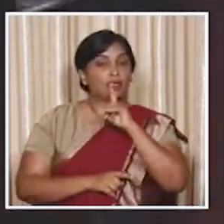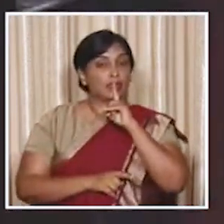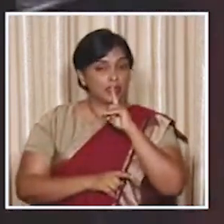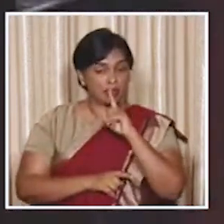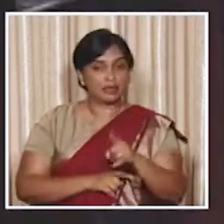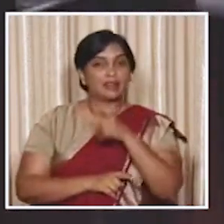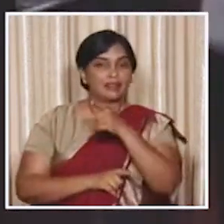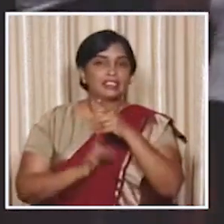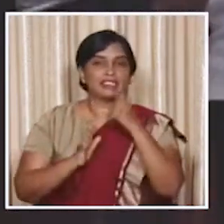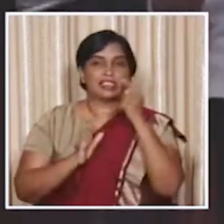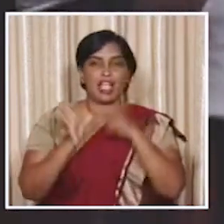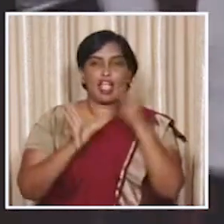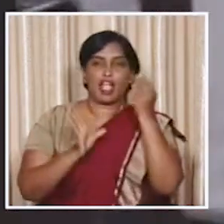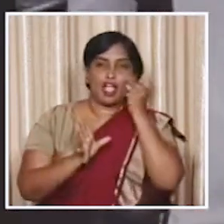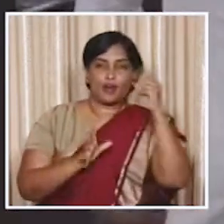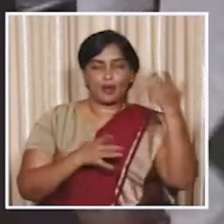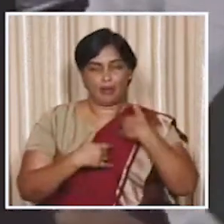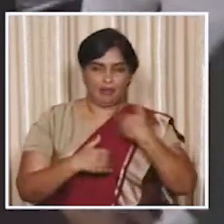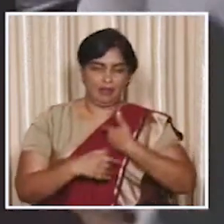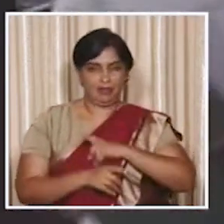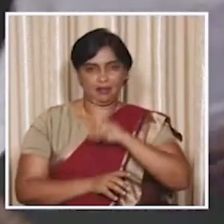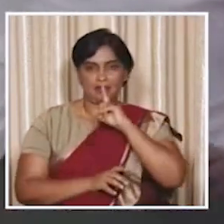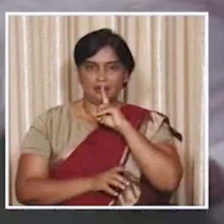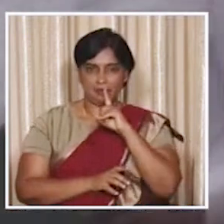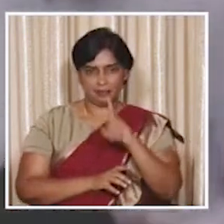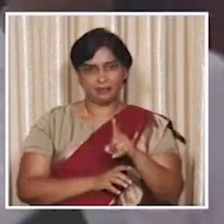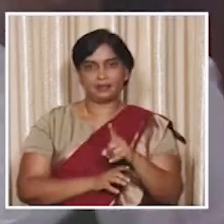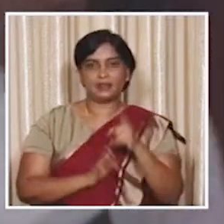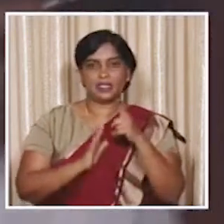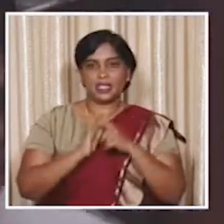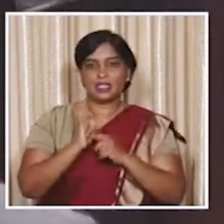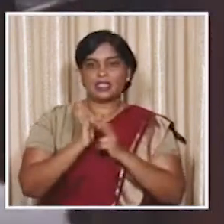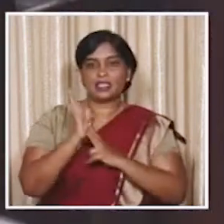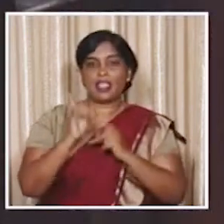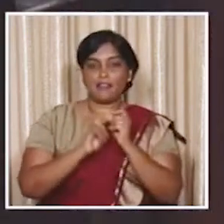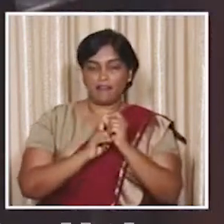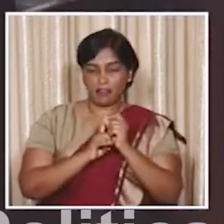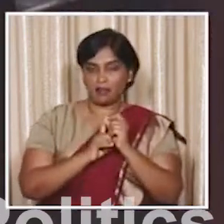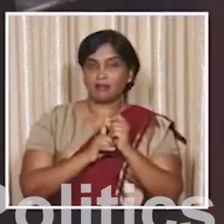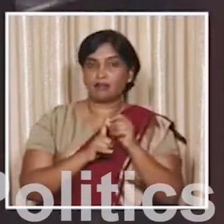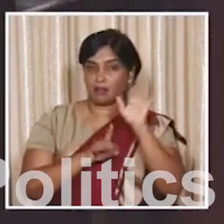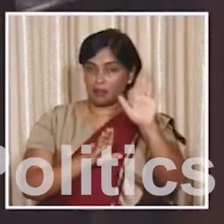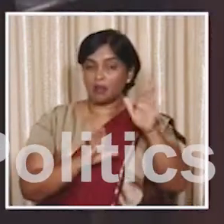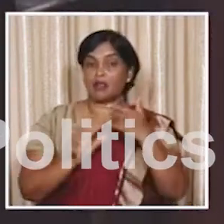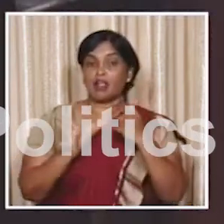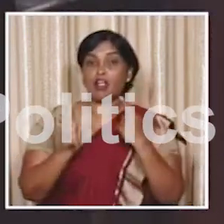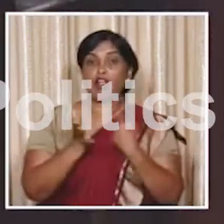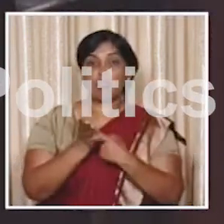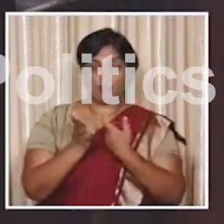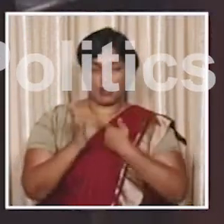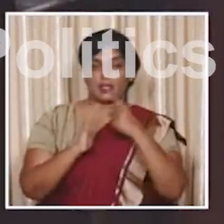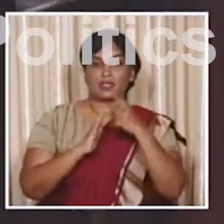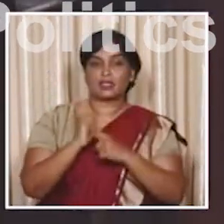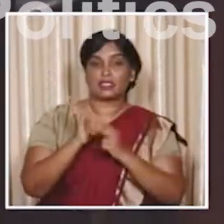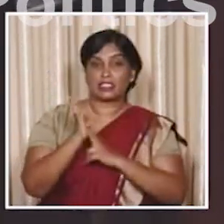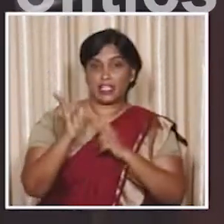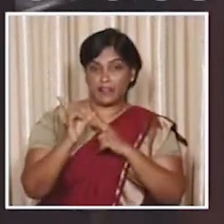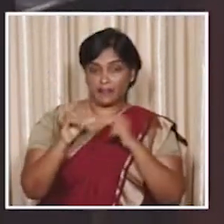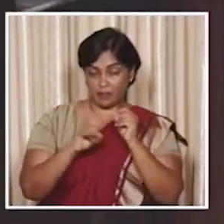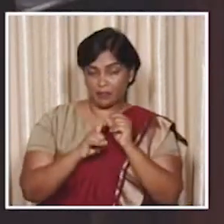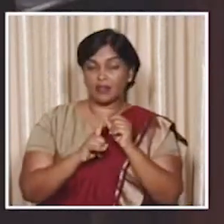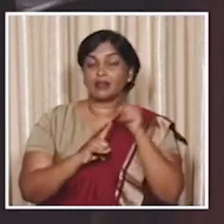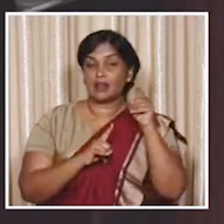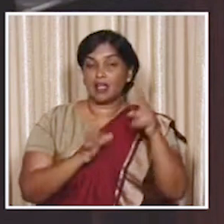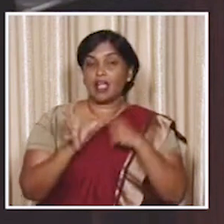ටිකක් එතුමා නෑනේ අද එතුමා හඬින් මං ඉන්නවා. ජනතා විමුක්ති පෙරමුණ නියෝජනය කරමින් රෝහිත අබේගුණවත් දන්න ජනතා විමුක්ති පෙරමුණේ